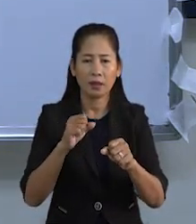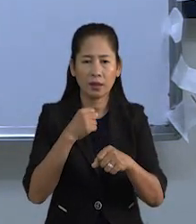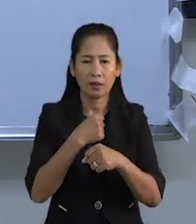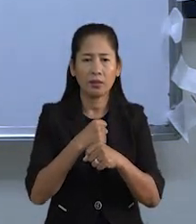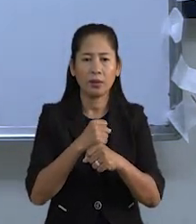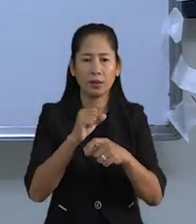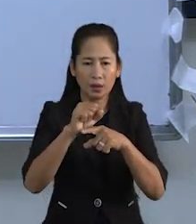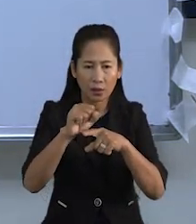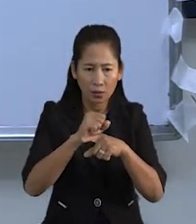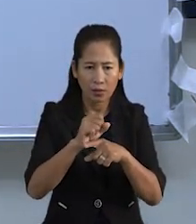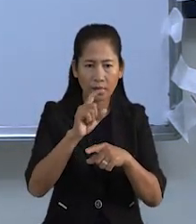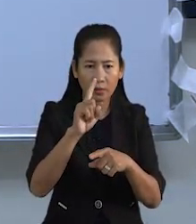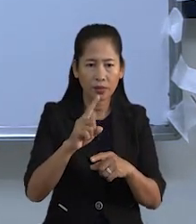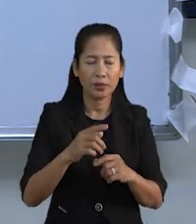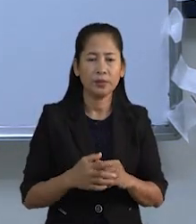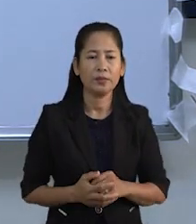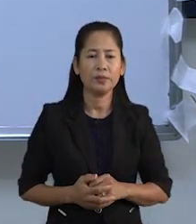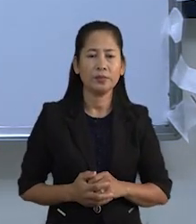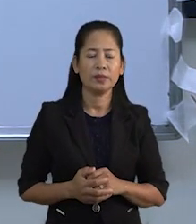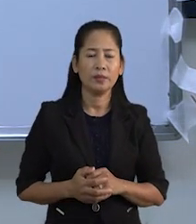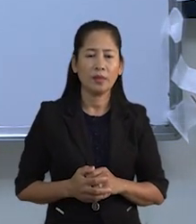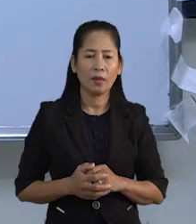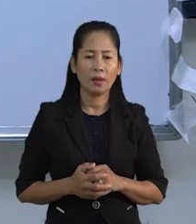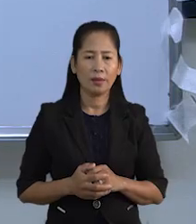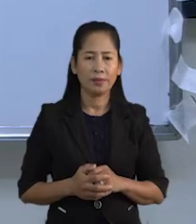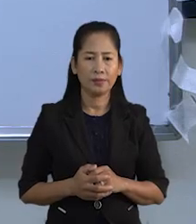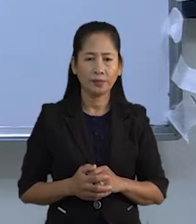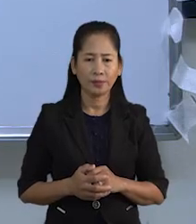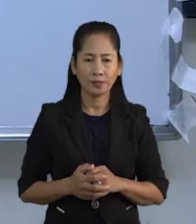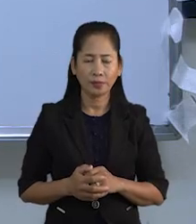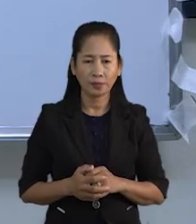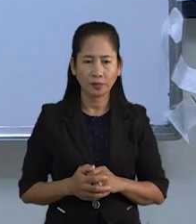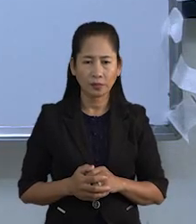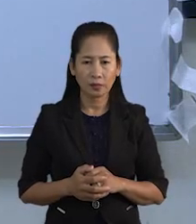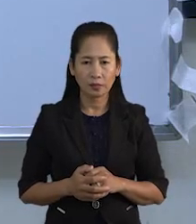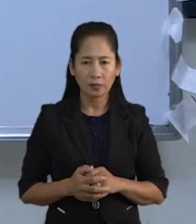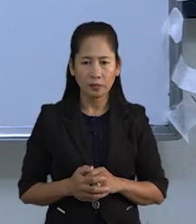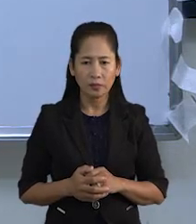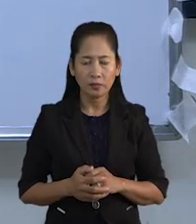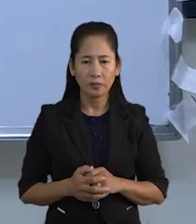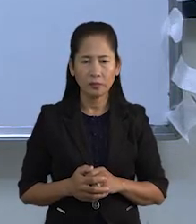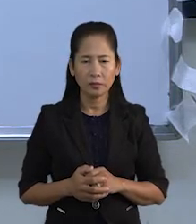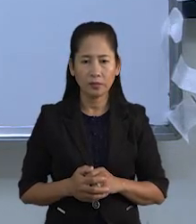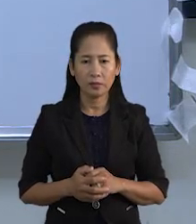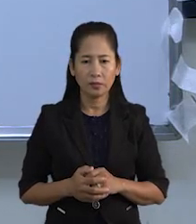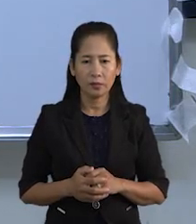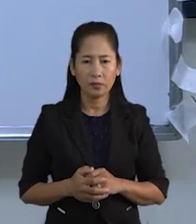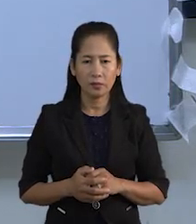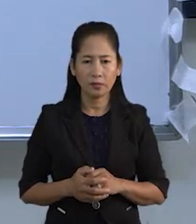ធ្វើវាជាលំហាត់មួយណាឲ្យលោកគ្រូដាក់នៅត្រង់នេះកូនណា